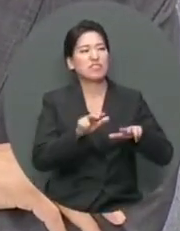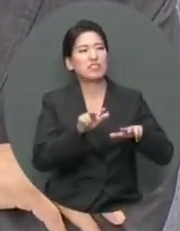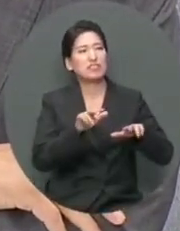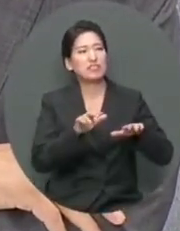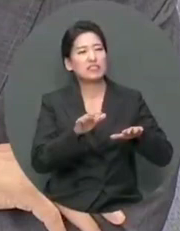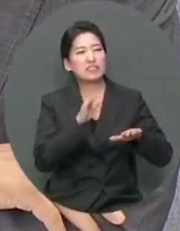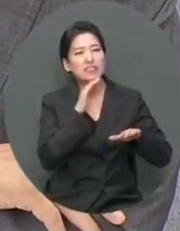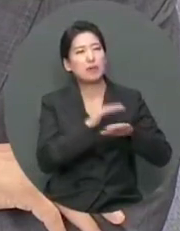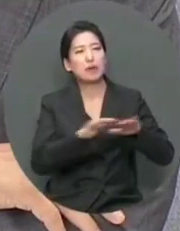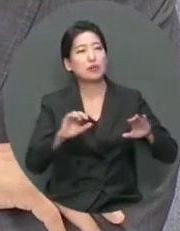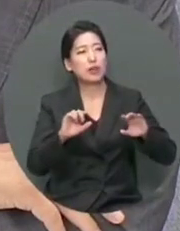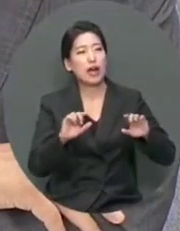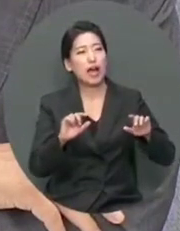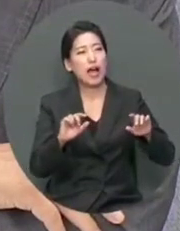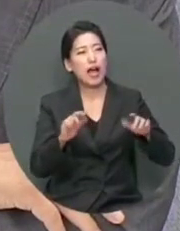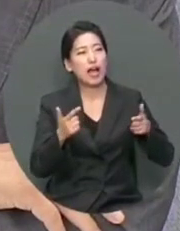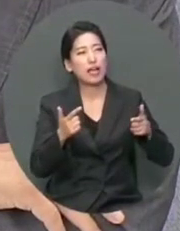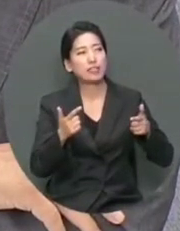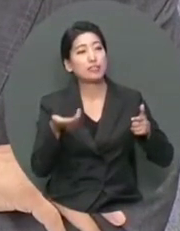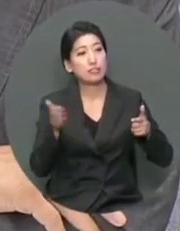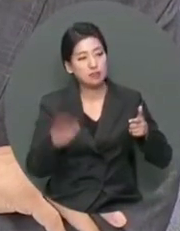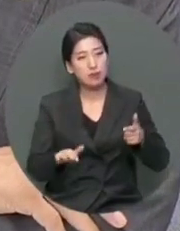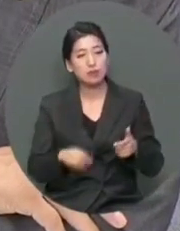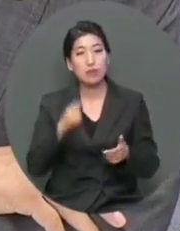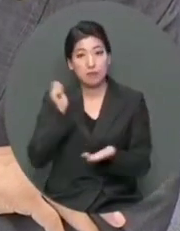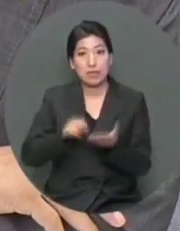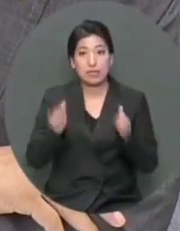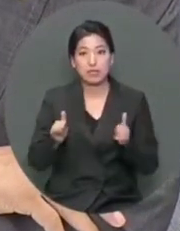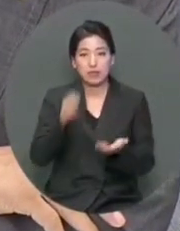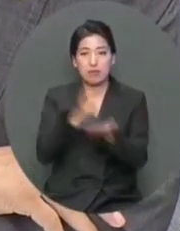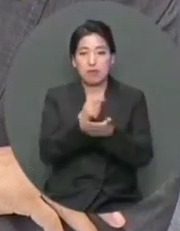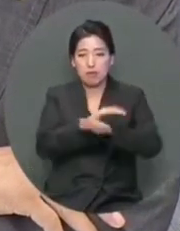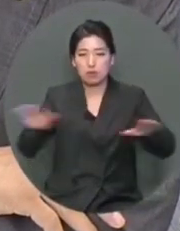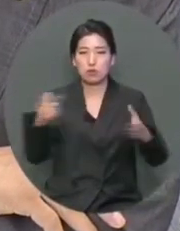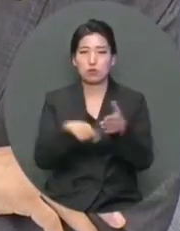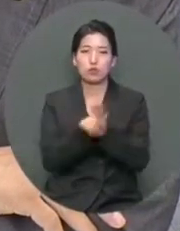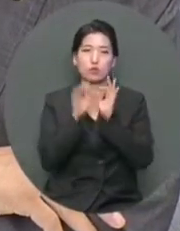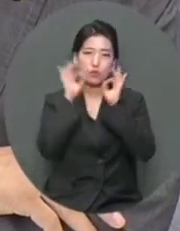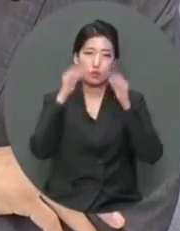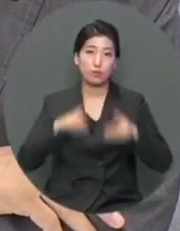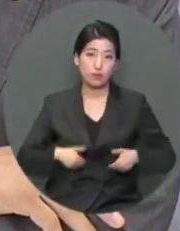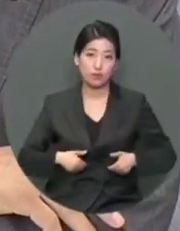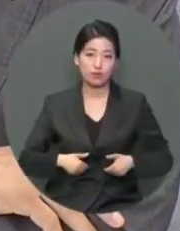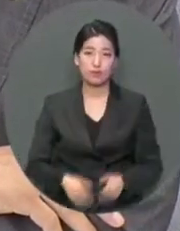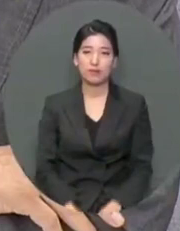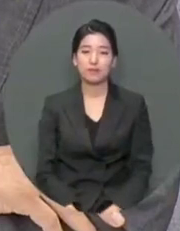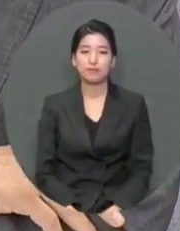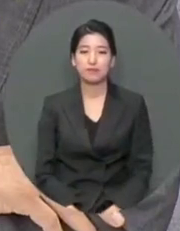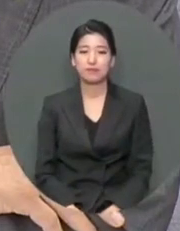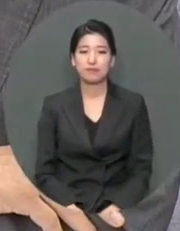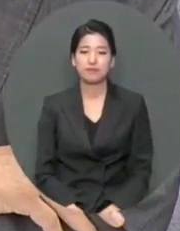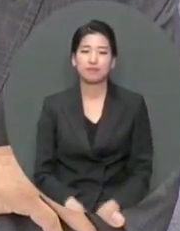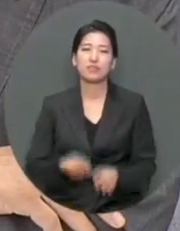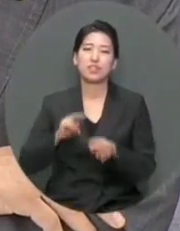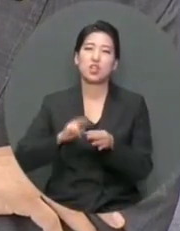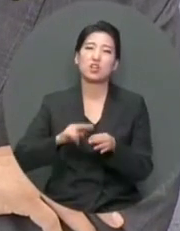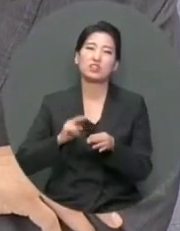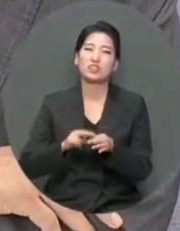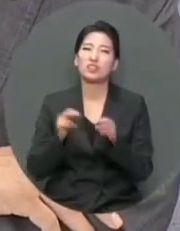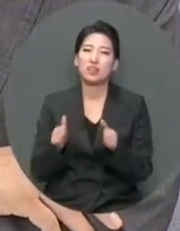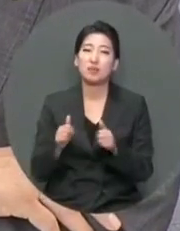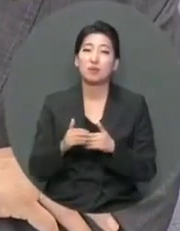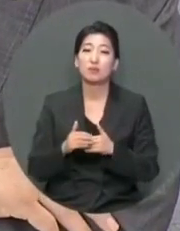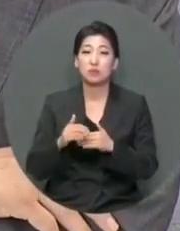법 앞에 평등을 지향해야 된다고 생각하고 있습니다. 형사사법 절차에서는 이